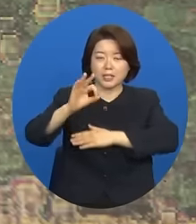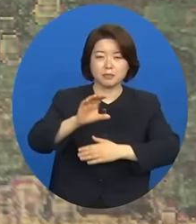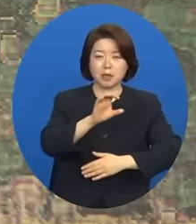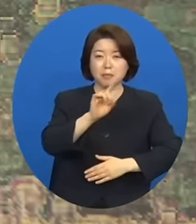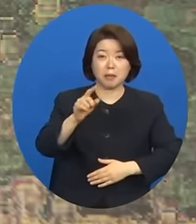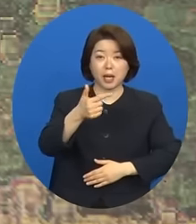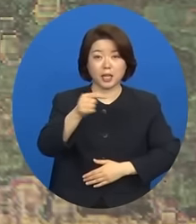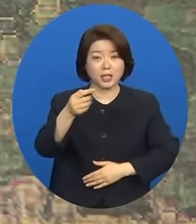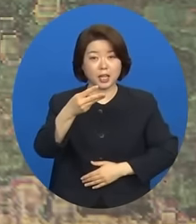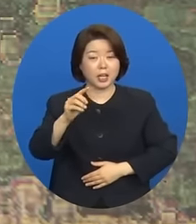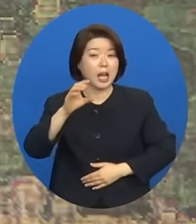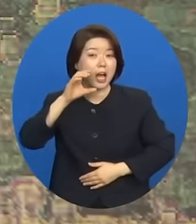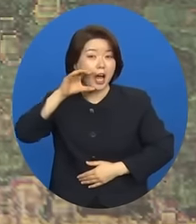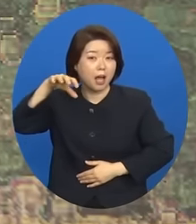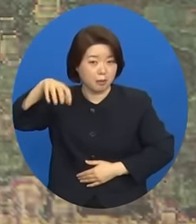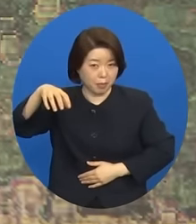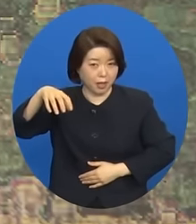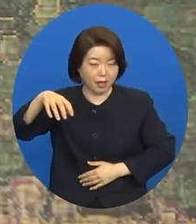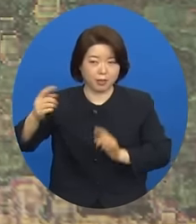하는 카페에 가서